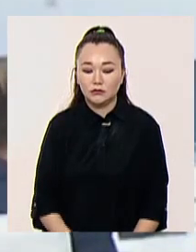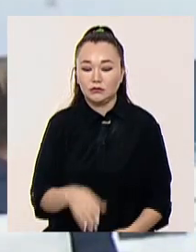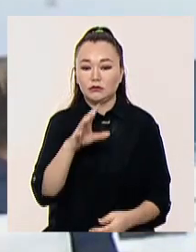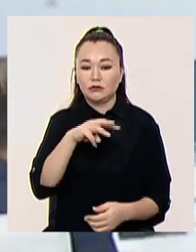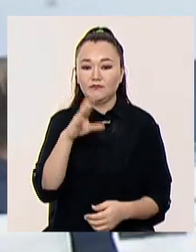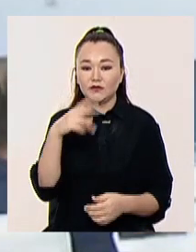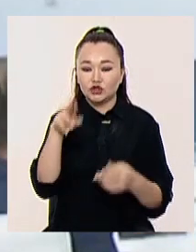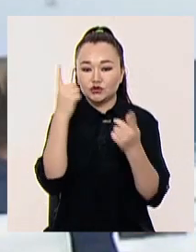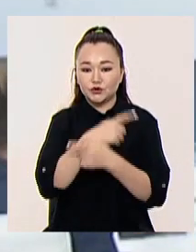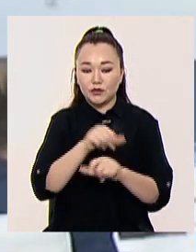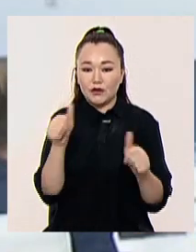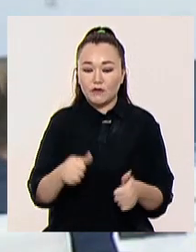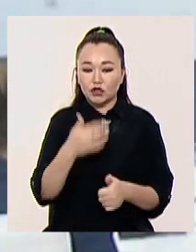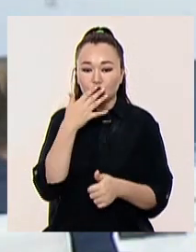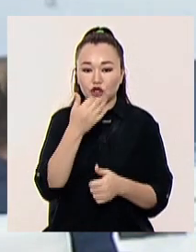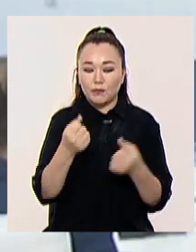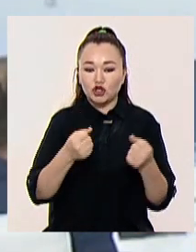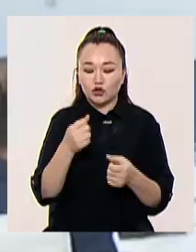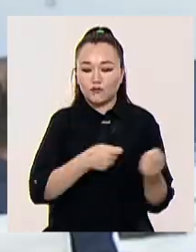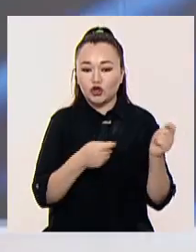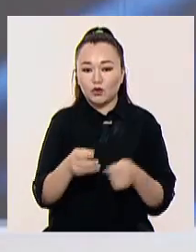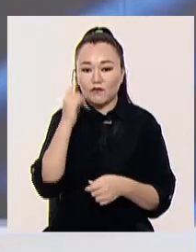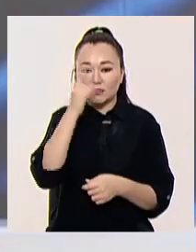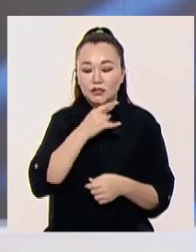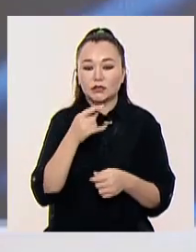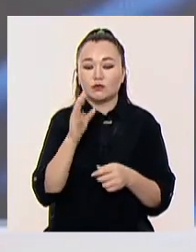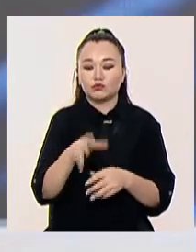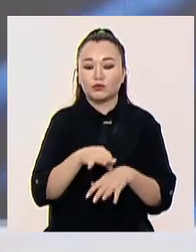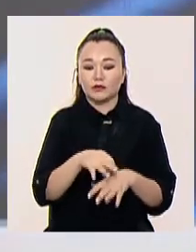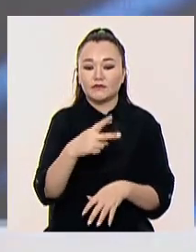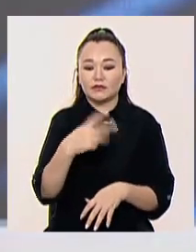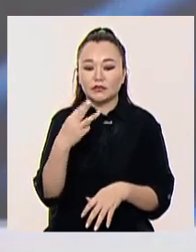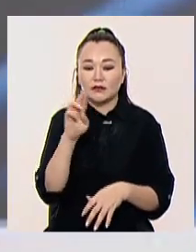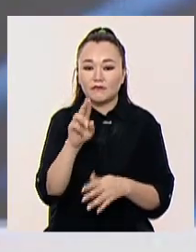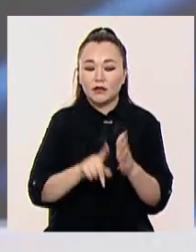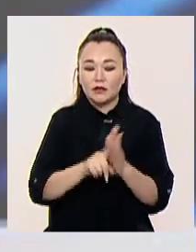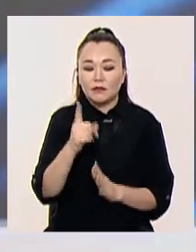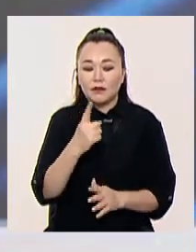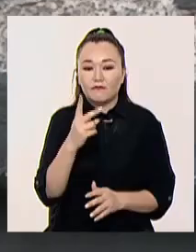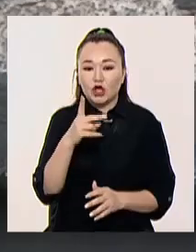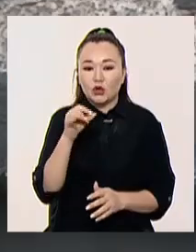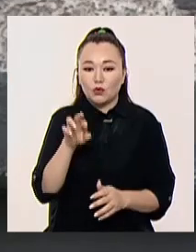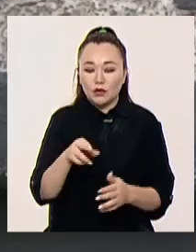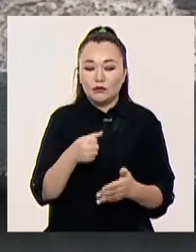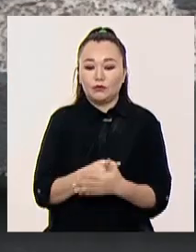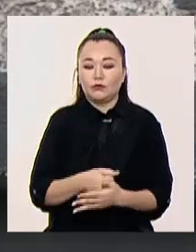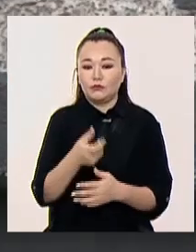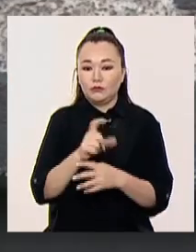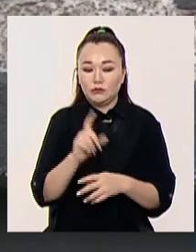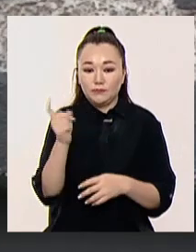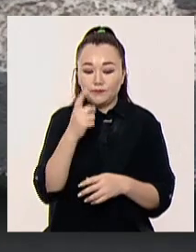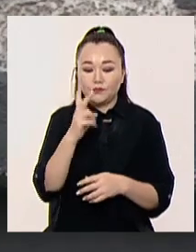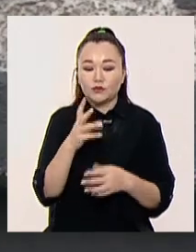МВД сообщили, что легализация иностранных авто, ввезенных в Казахстан, пройдет с 23 января по 1 июля этого года. Владельцы таких машин